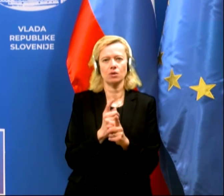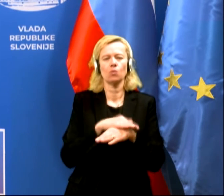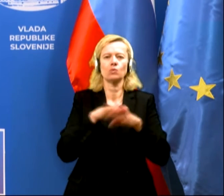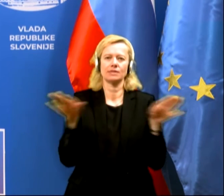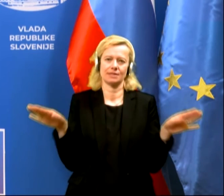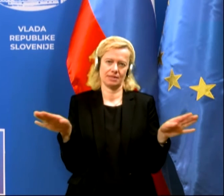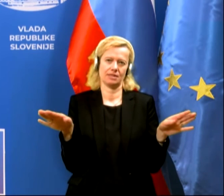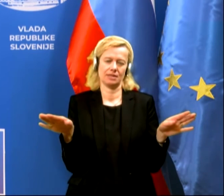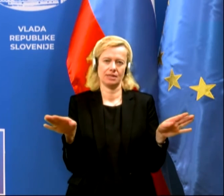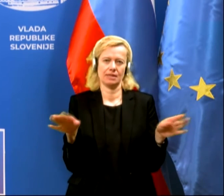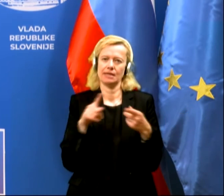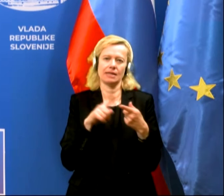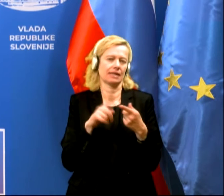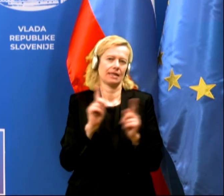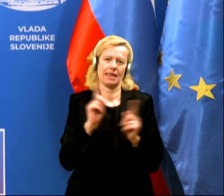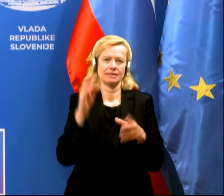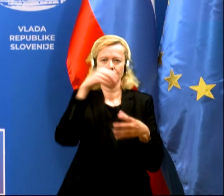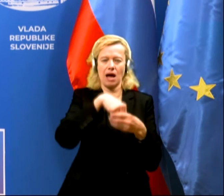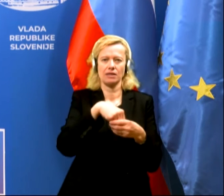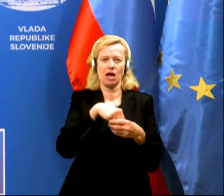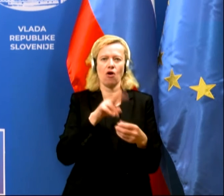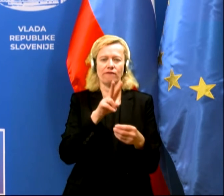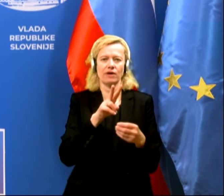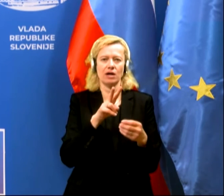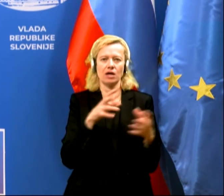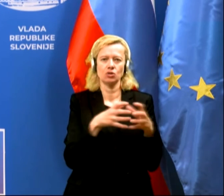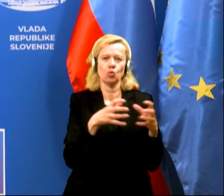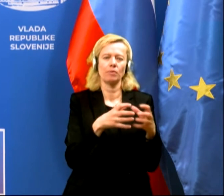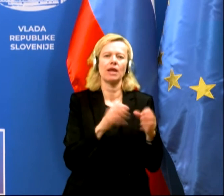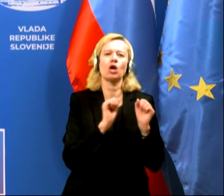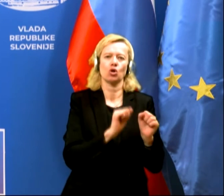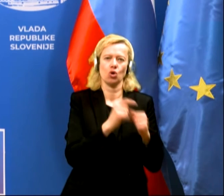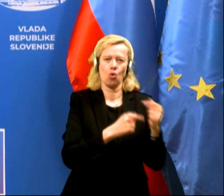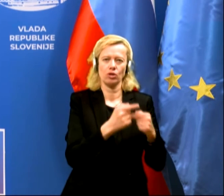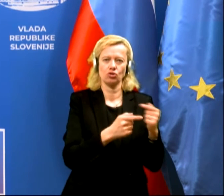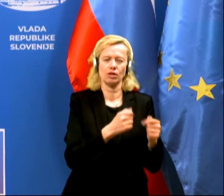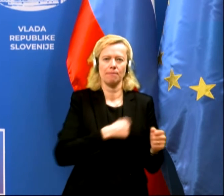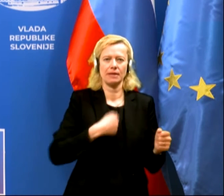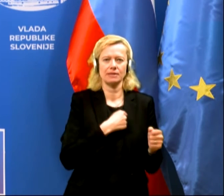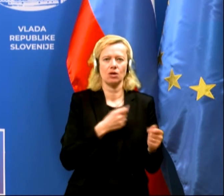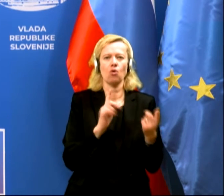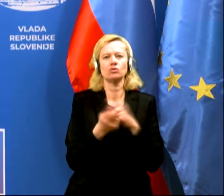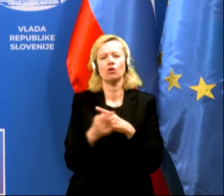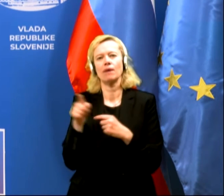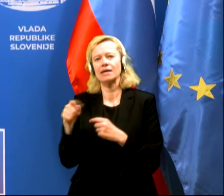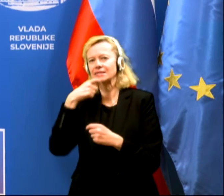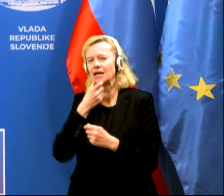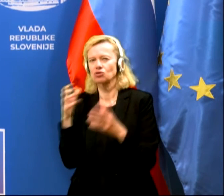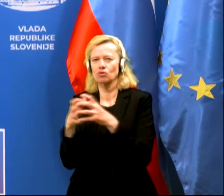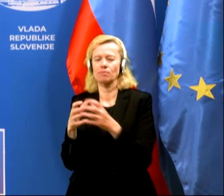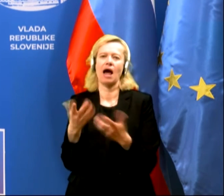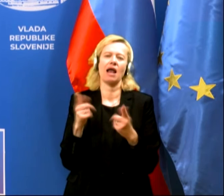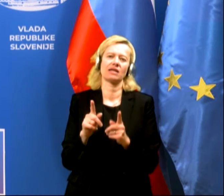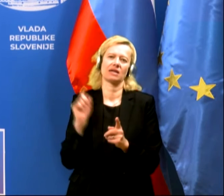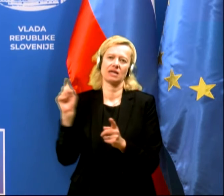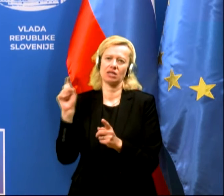vsi, ki ne spadajo te skupine kroničnih pacijentov oziroma starostne skupine in pa kritično infrastrukturo, ki je